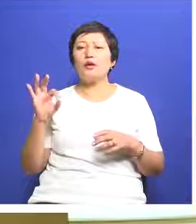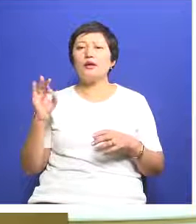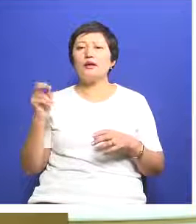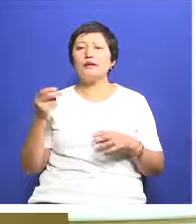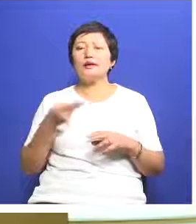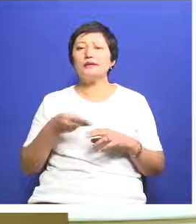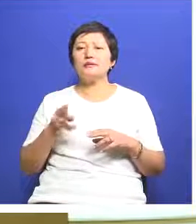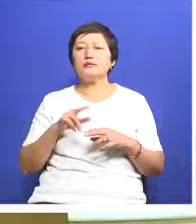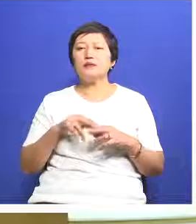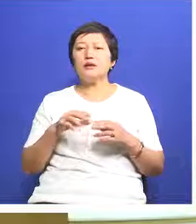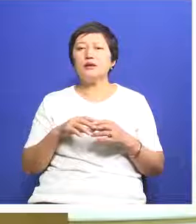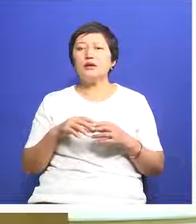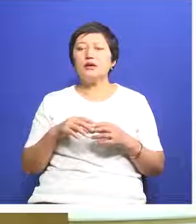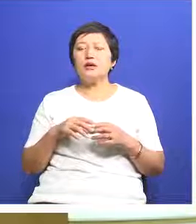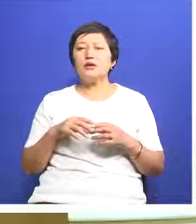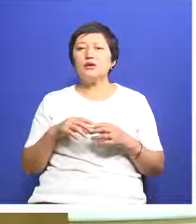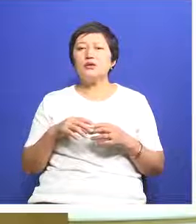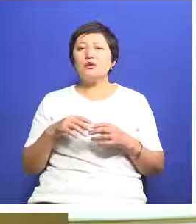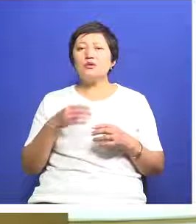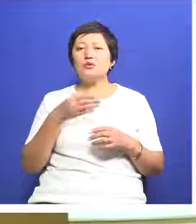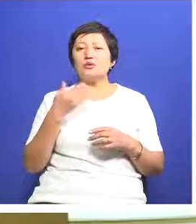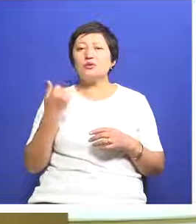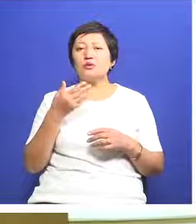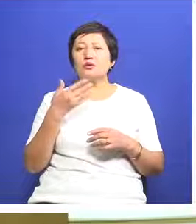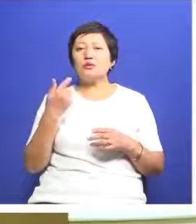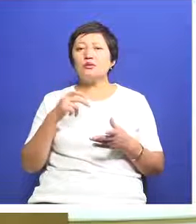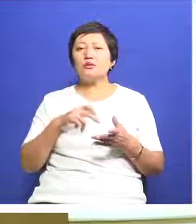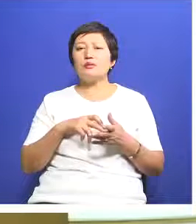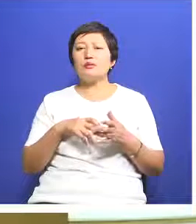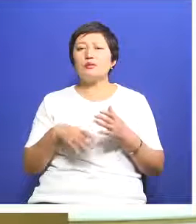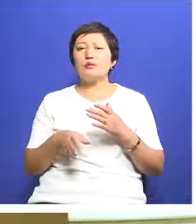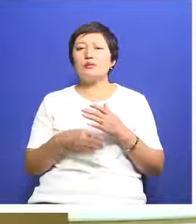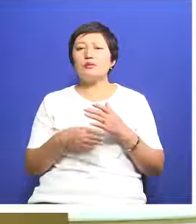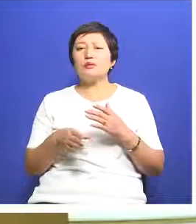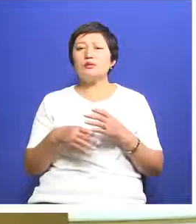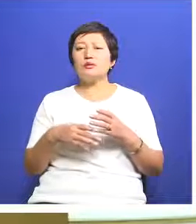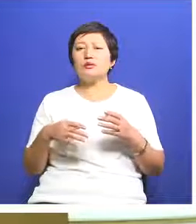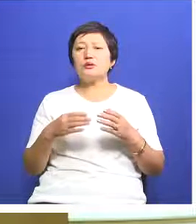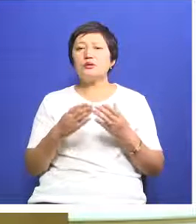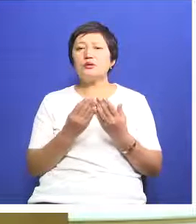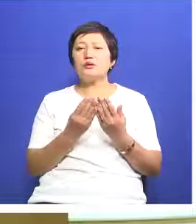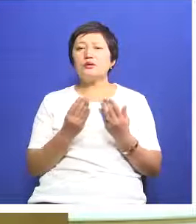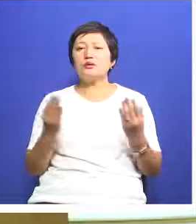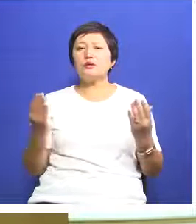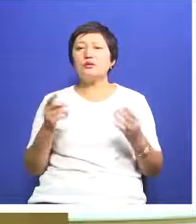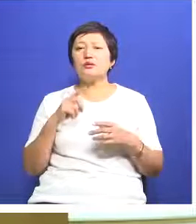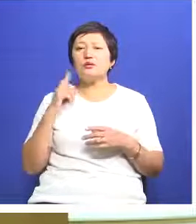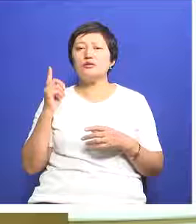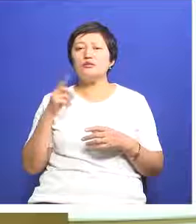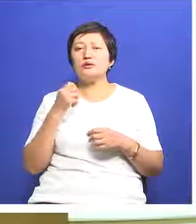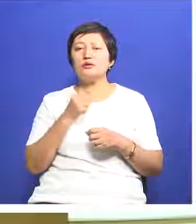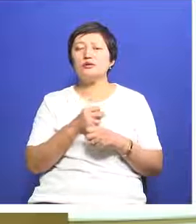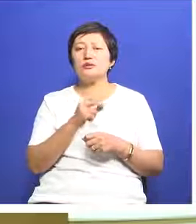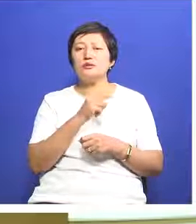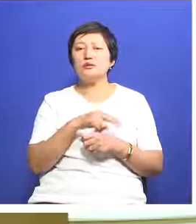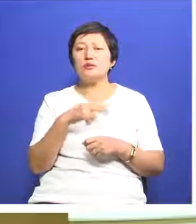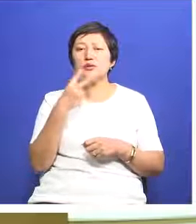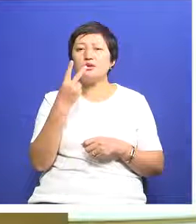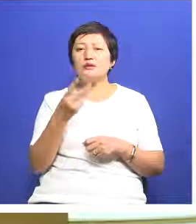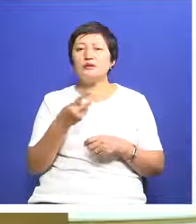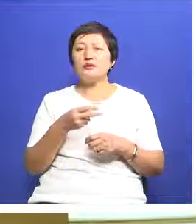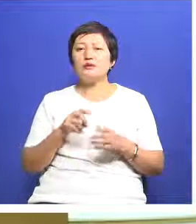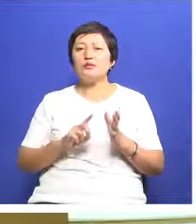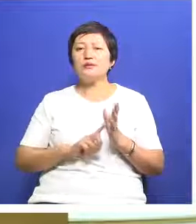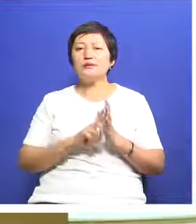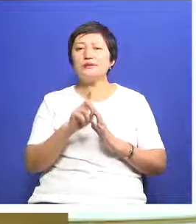мынау жоюлуп кеткен жаңа орталык паркыбызды коршоого алып, осун көгалдандыруу жумуштарын жаңа өздөрүңүз да көрүп атасыздар,